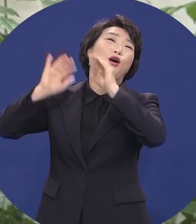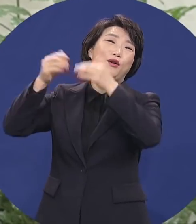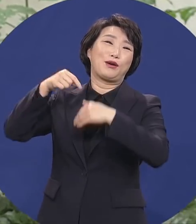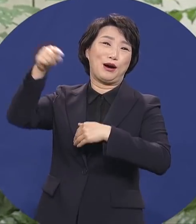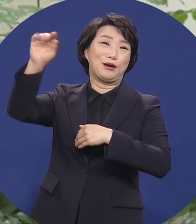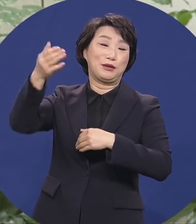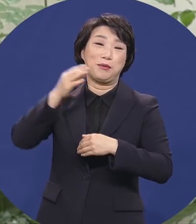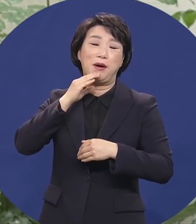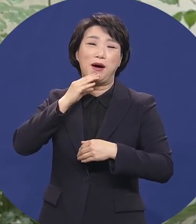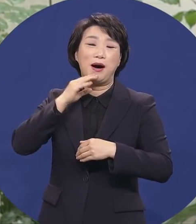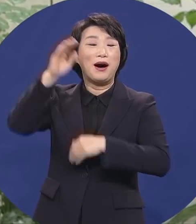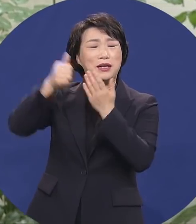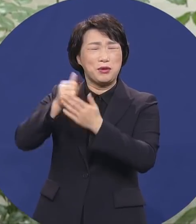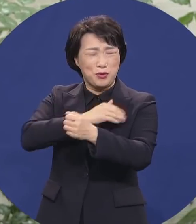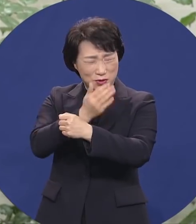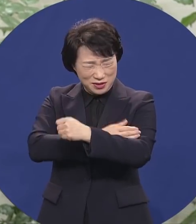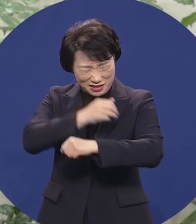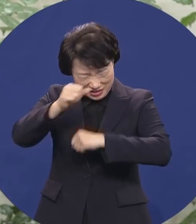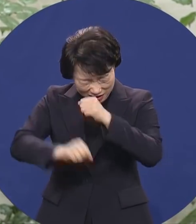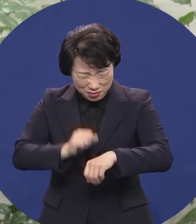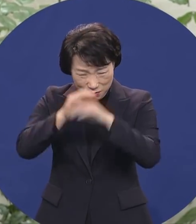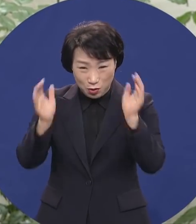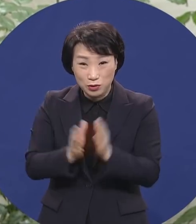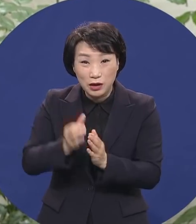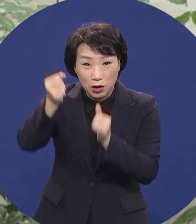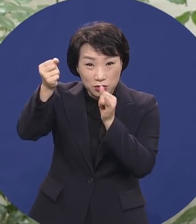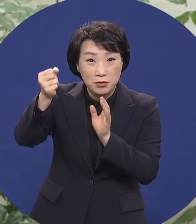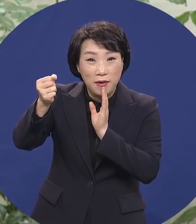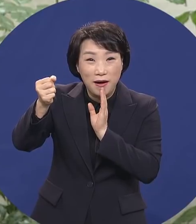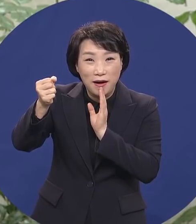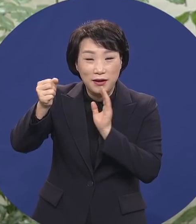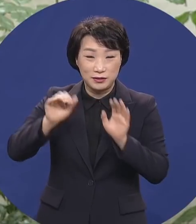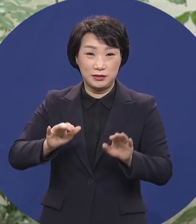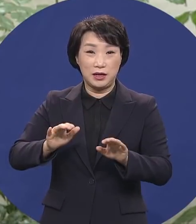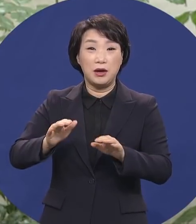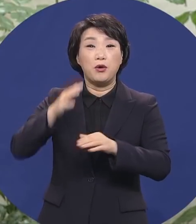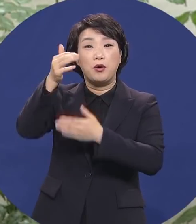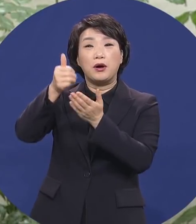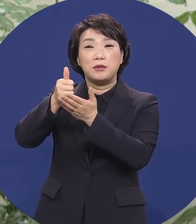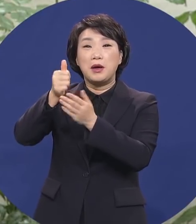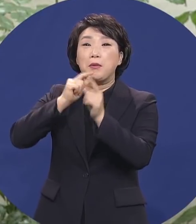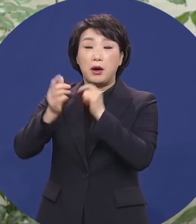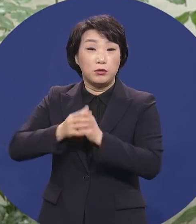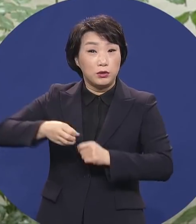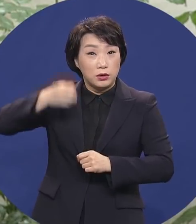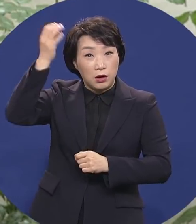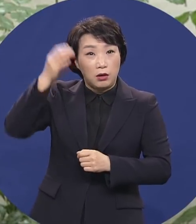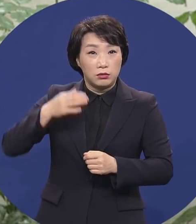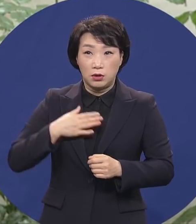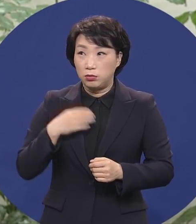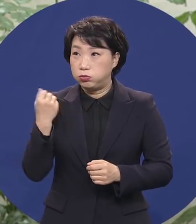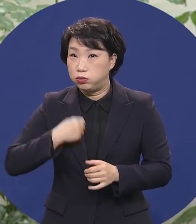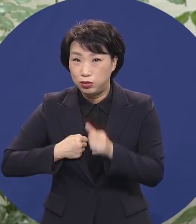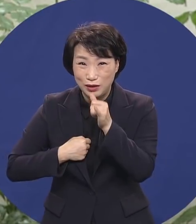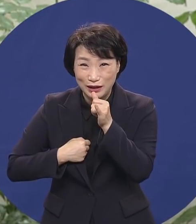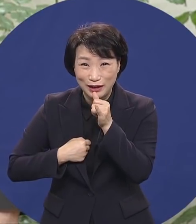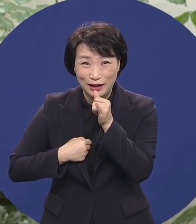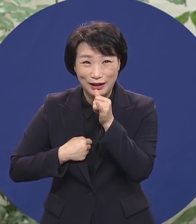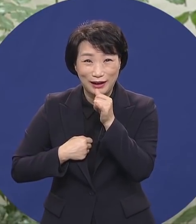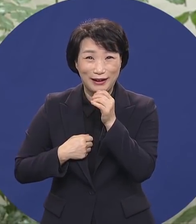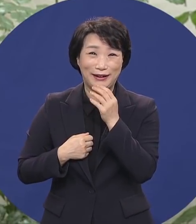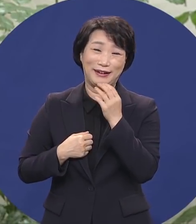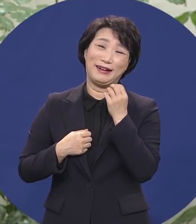권세를 가지신 분입니다. 근데 구분하신 말씀을 잊어버려서 불순종했다.